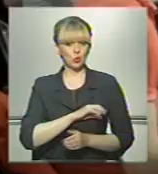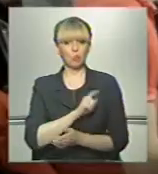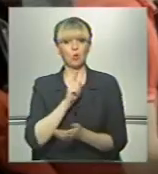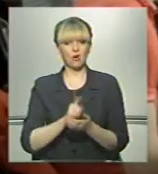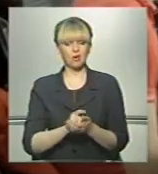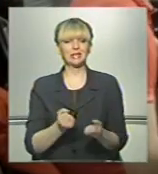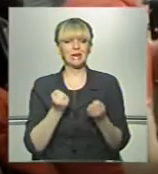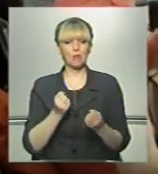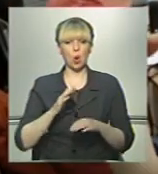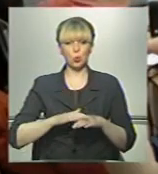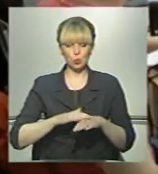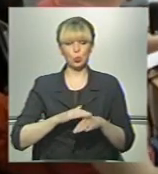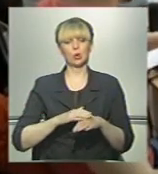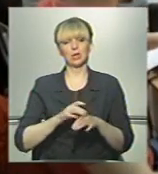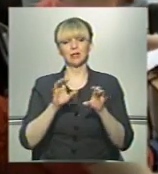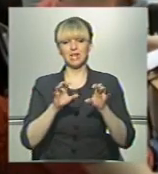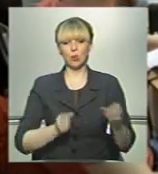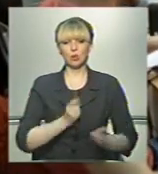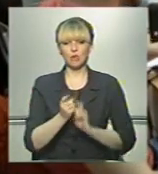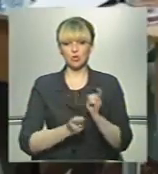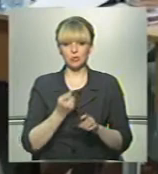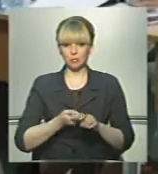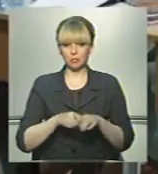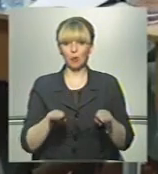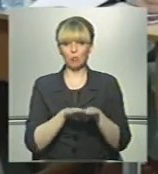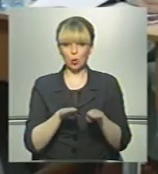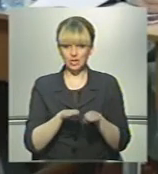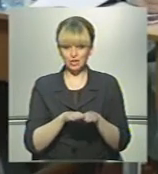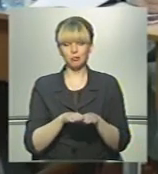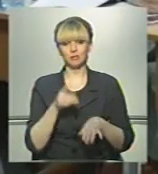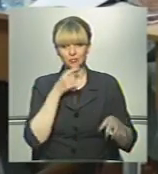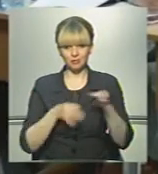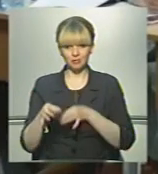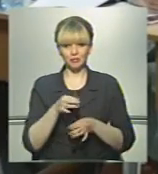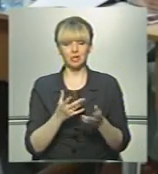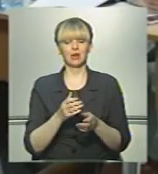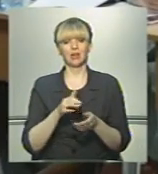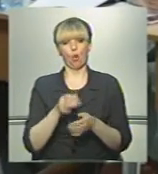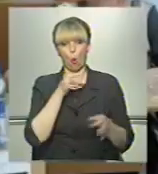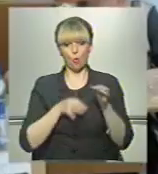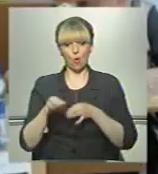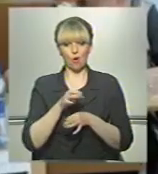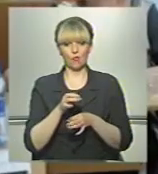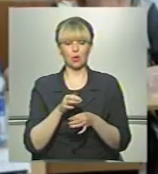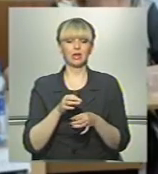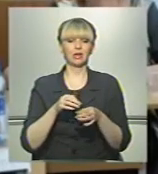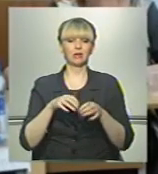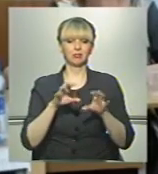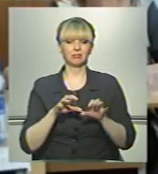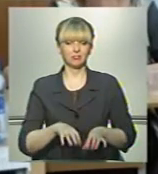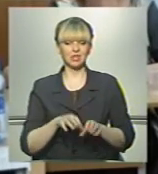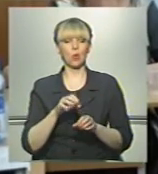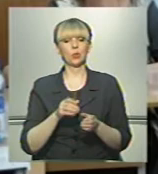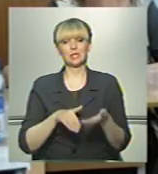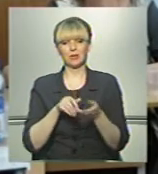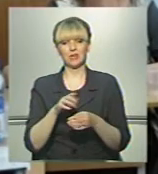мають тримати руку на пульсі законодавчих змін. Тому подібні круглі столи, на яких йде обговорення і аналіз законів,